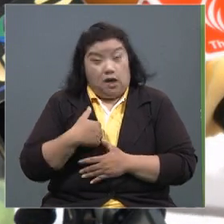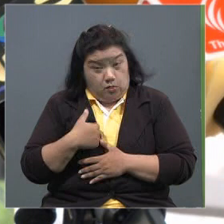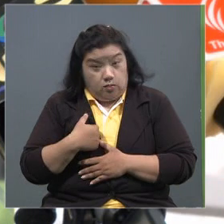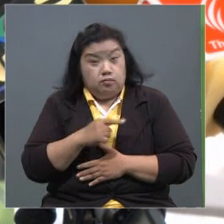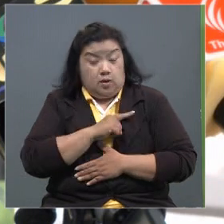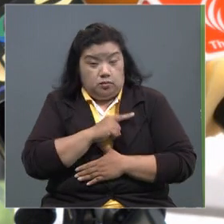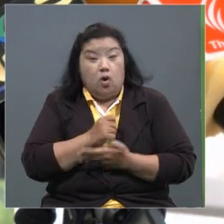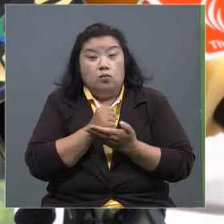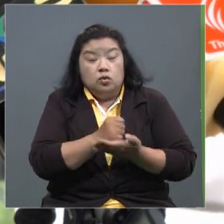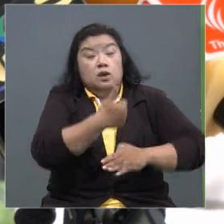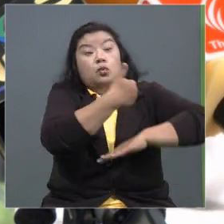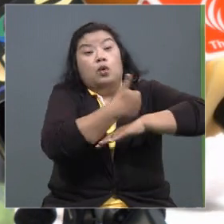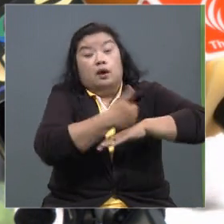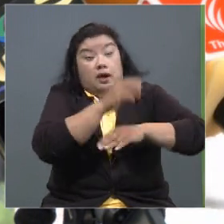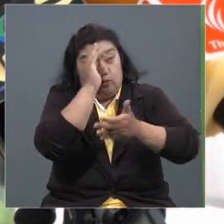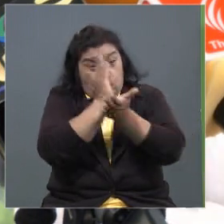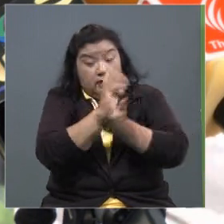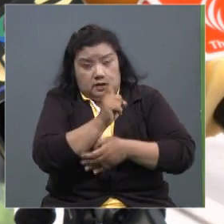านพี่ต่อให้นะครับ